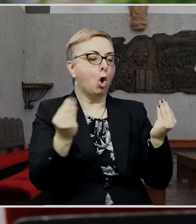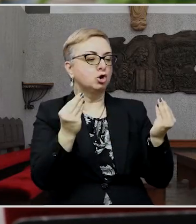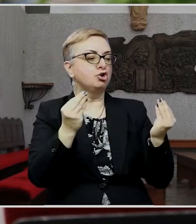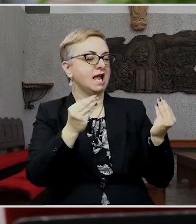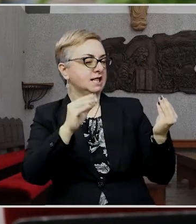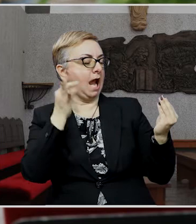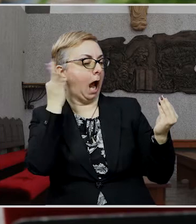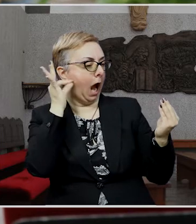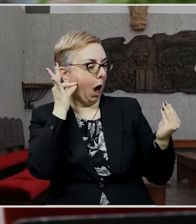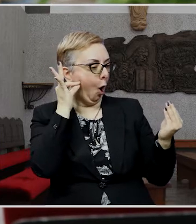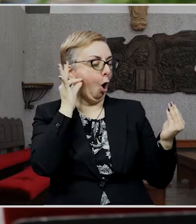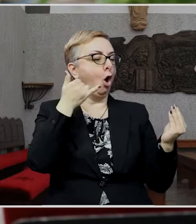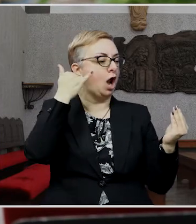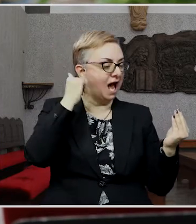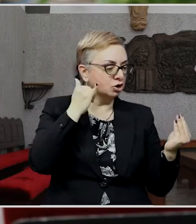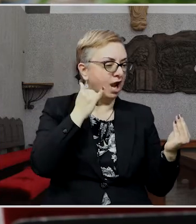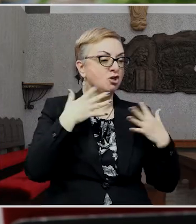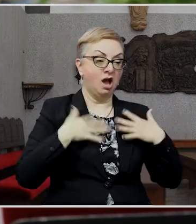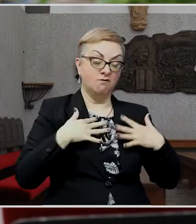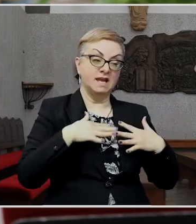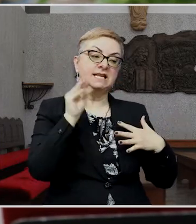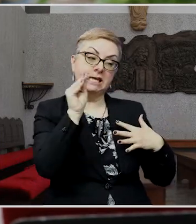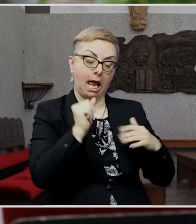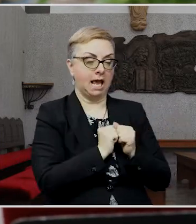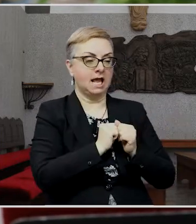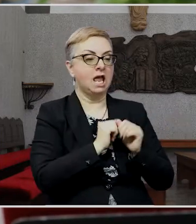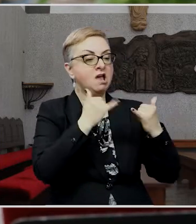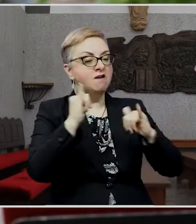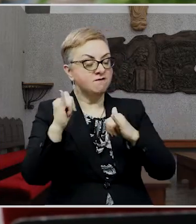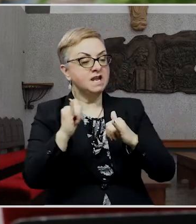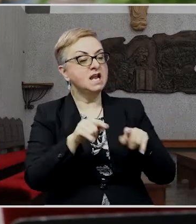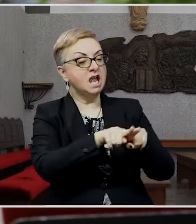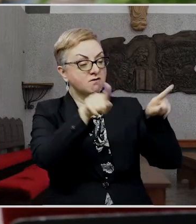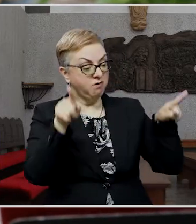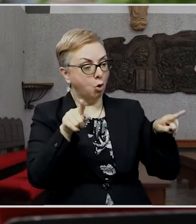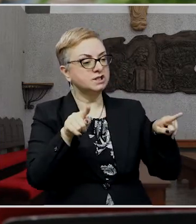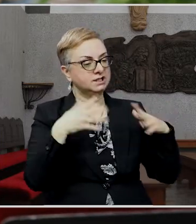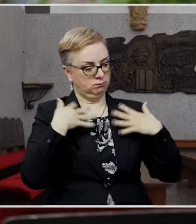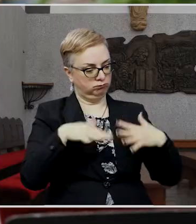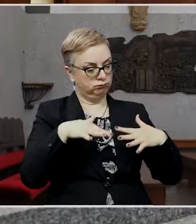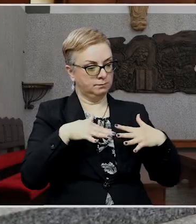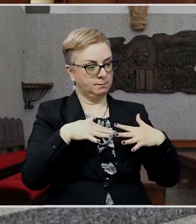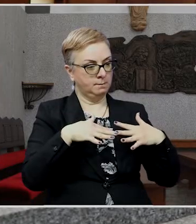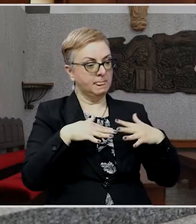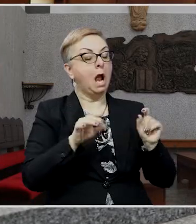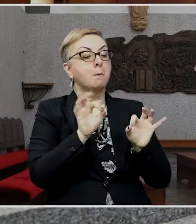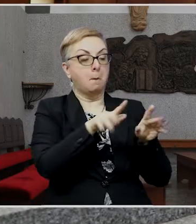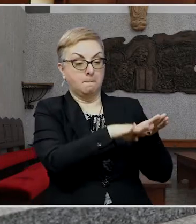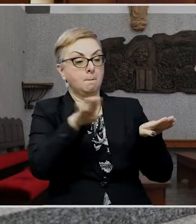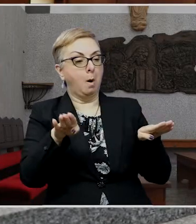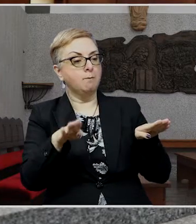ne ricopre rete i vostri figli e le vostre figlie e spoglierete gli egiziani eco